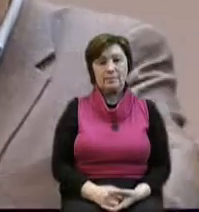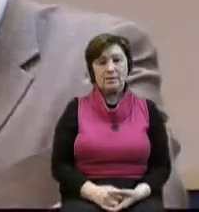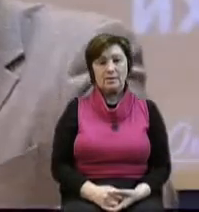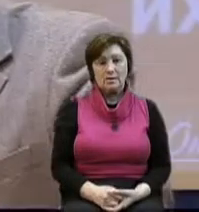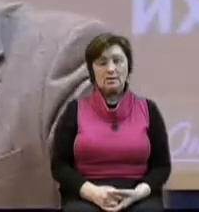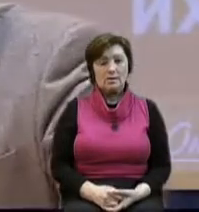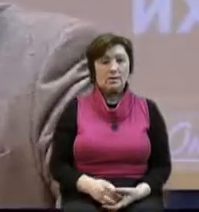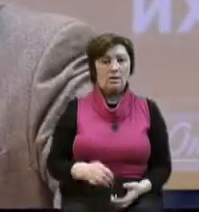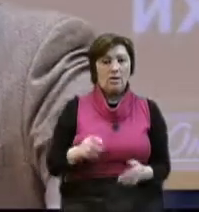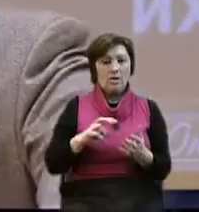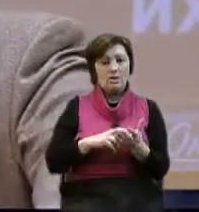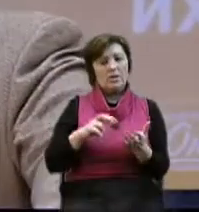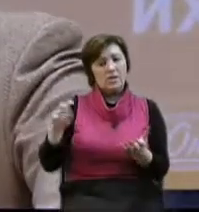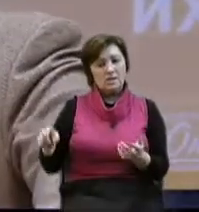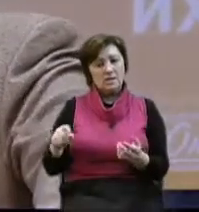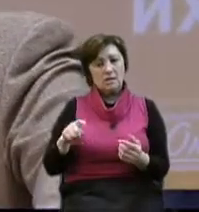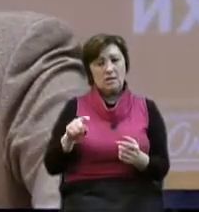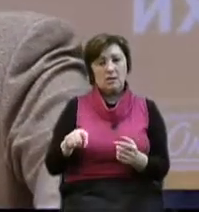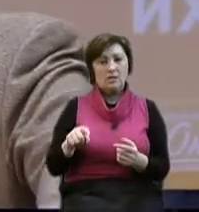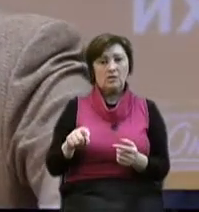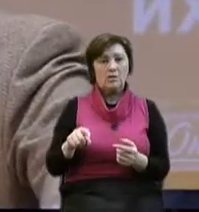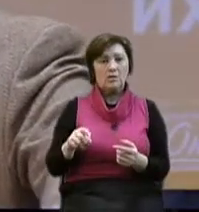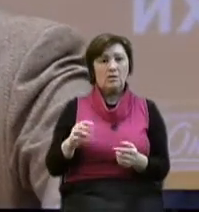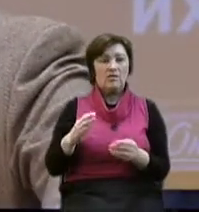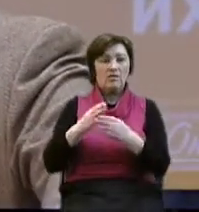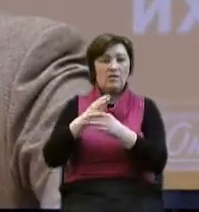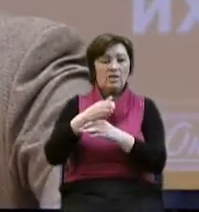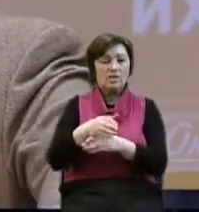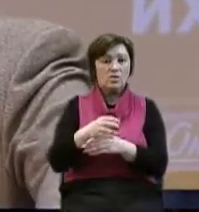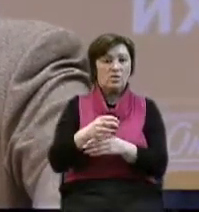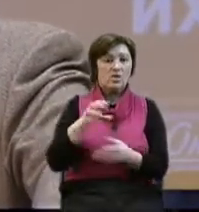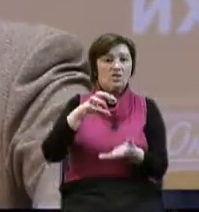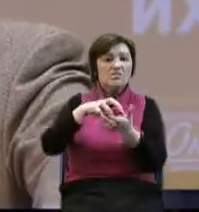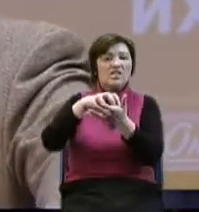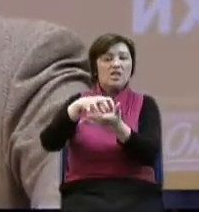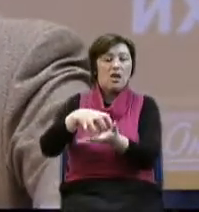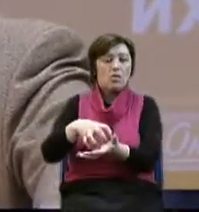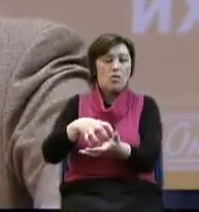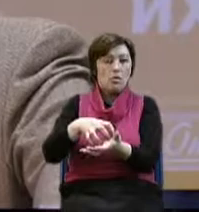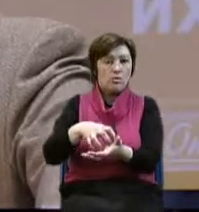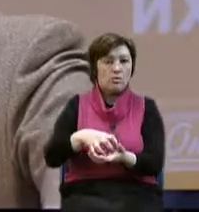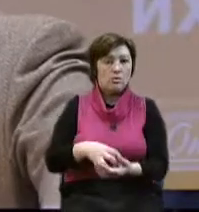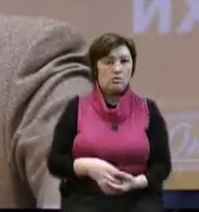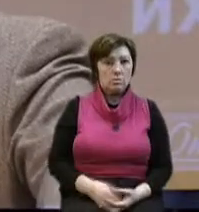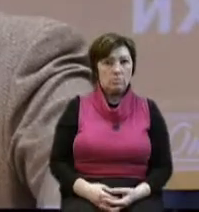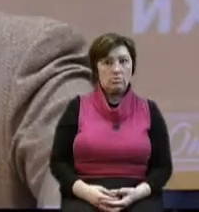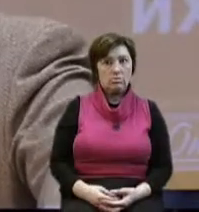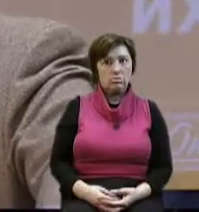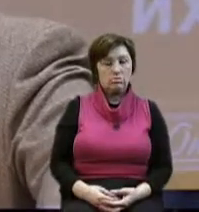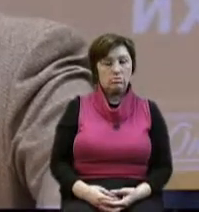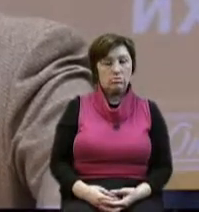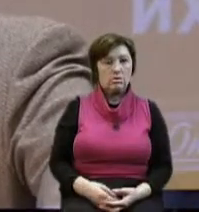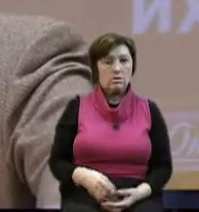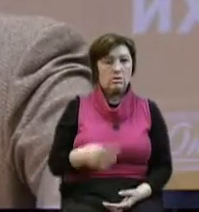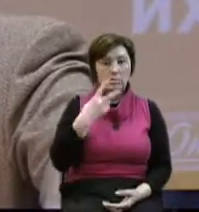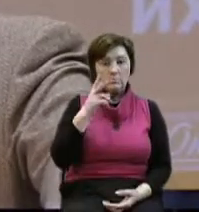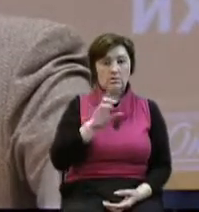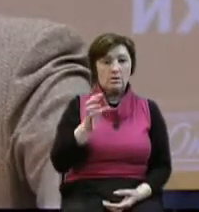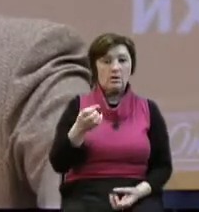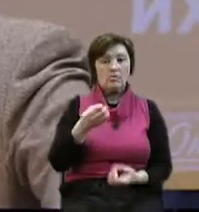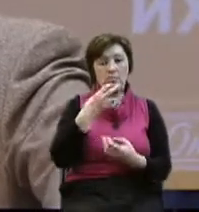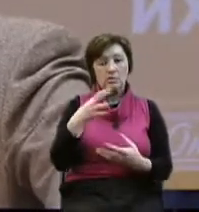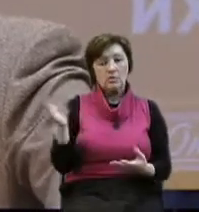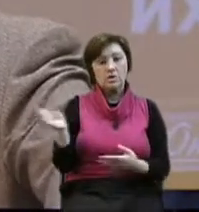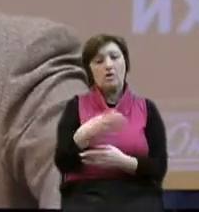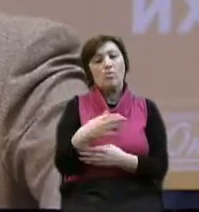«И отойдя оттуда, вошел он в синагогу их». А теперь мы видим, что они не просто гуляли, не просто